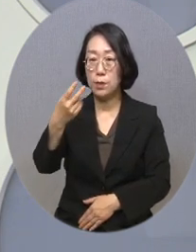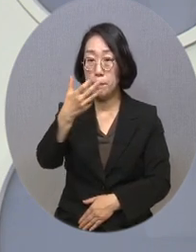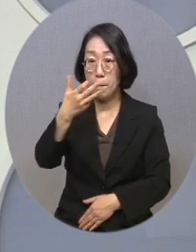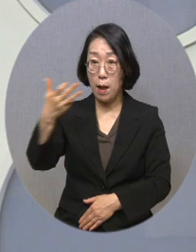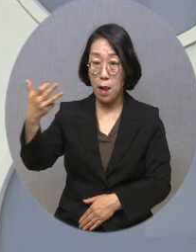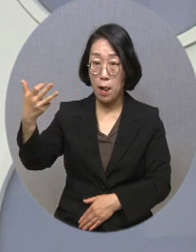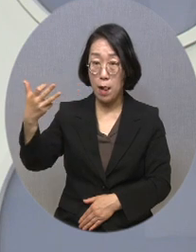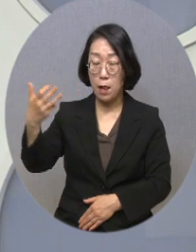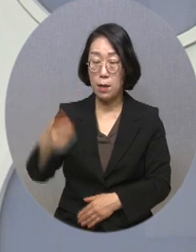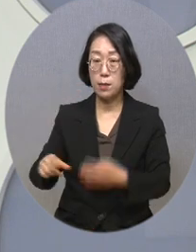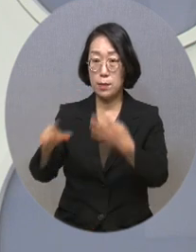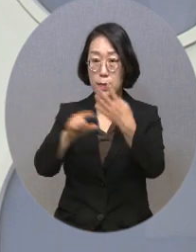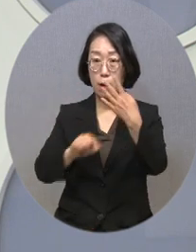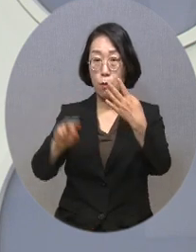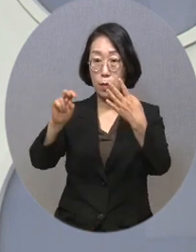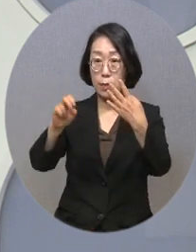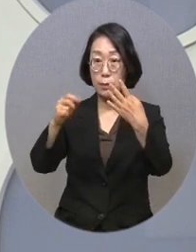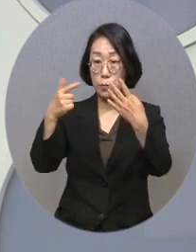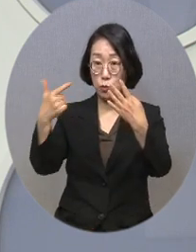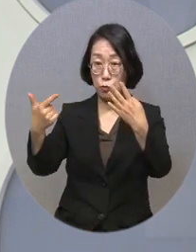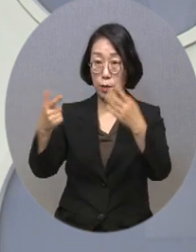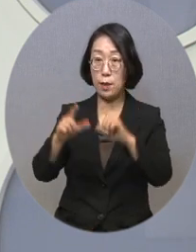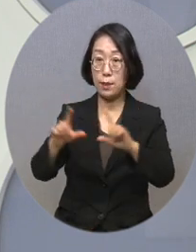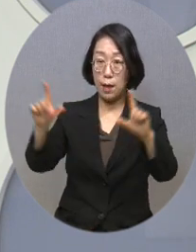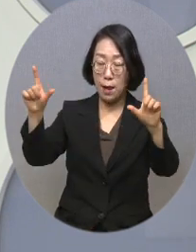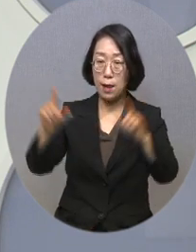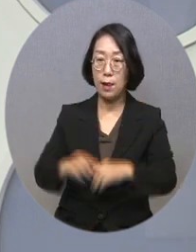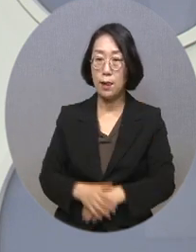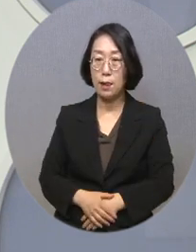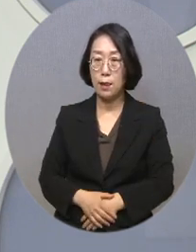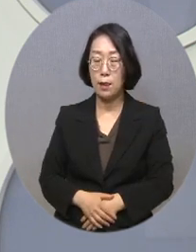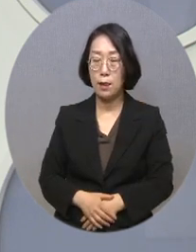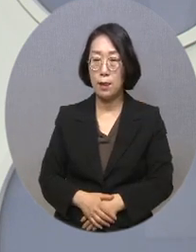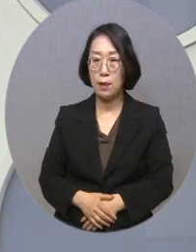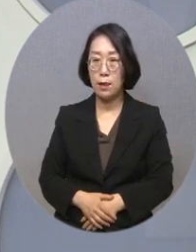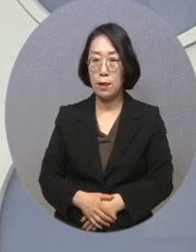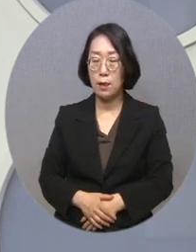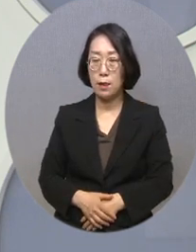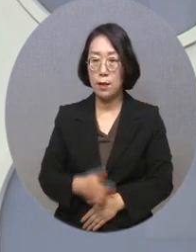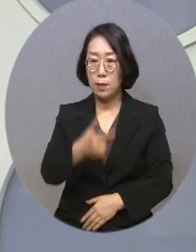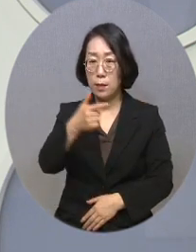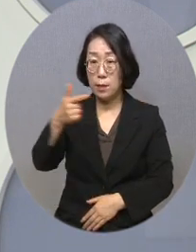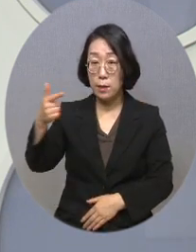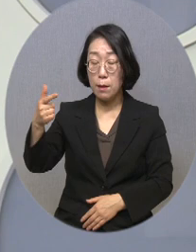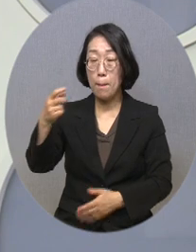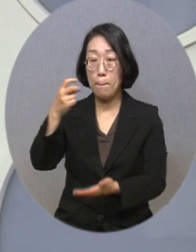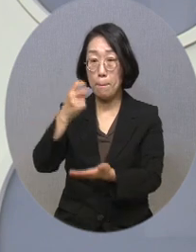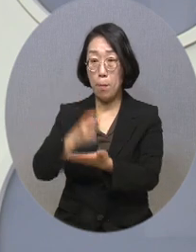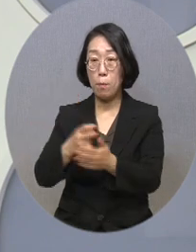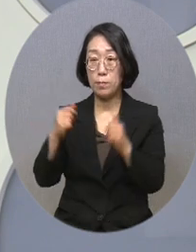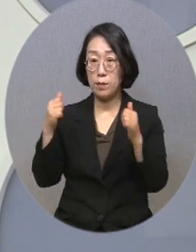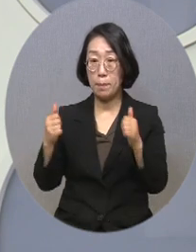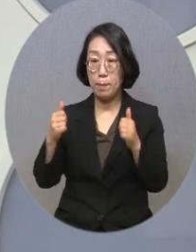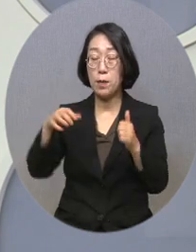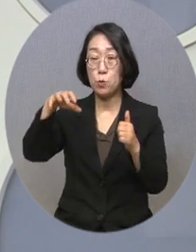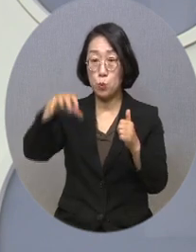2018년 4월 26일 날 이제 헌법재판소에서 이제 어떤 결정을